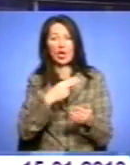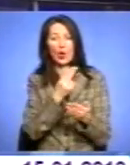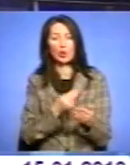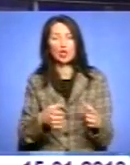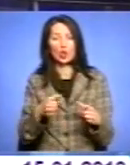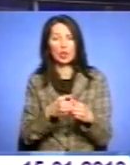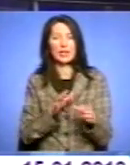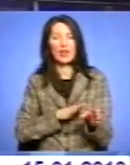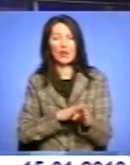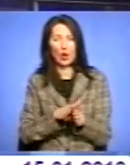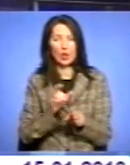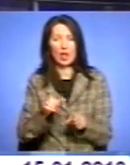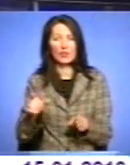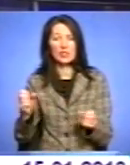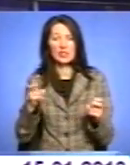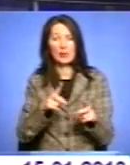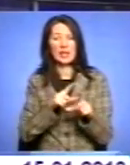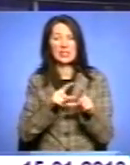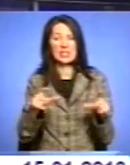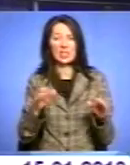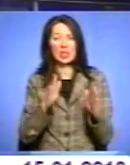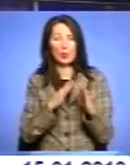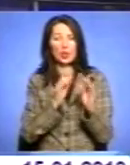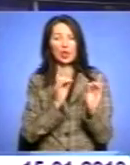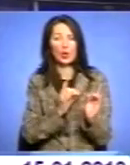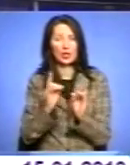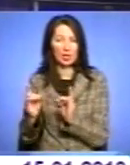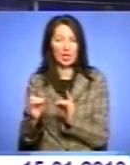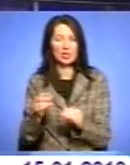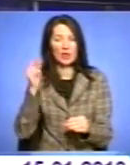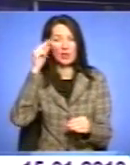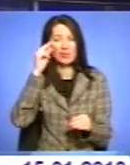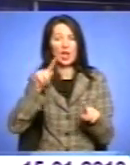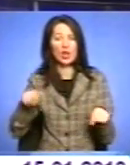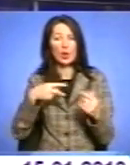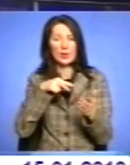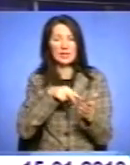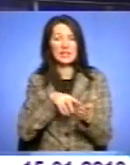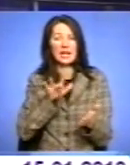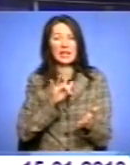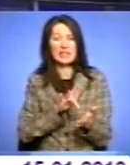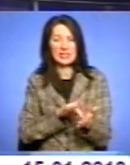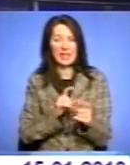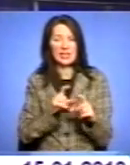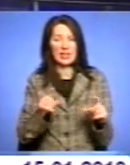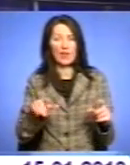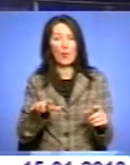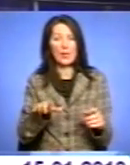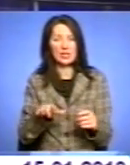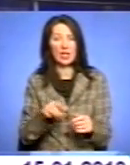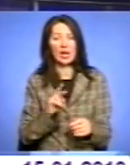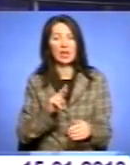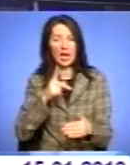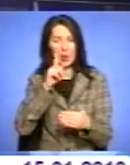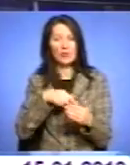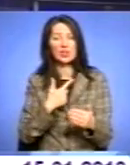та виконавці зі спеціалізованих шкіл, будинків-інтернатів, навчально-реабілітаційних центрів міста. Як повірити у себе,